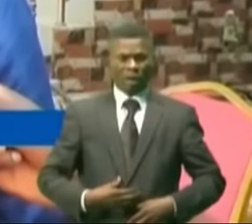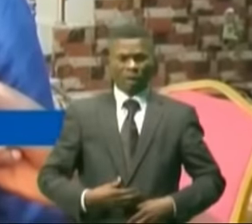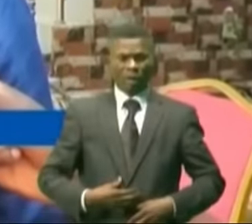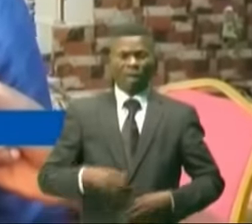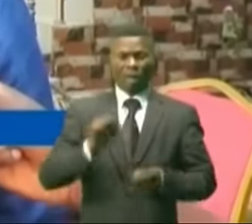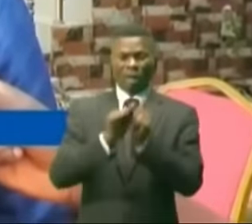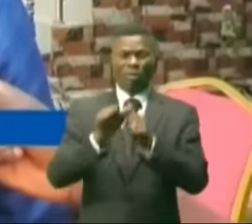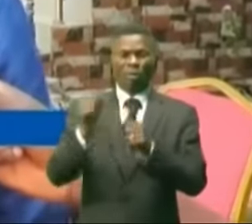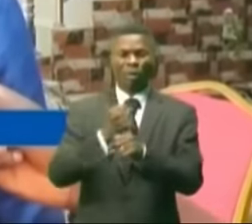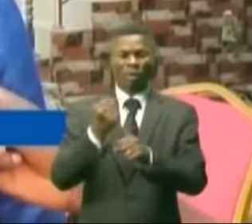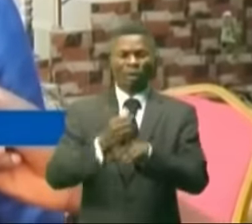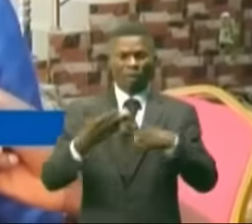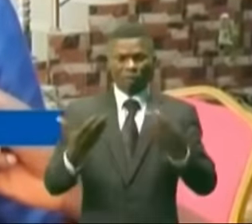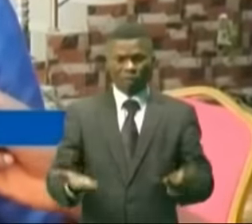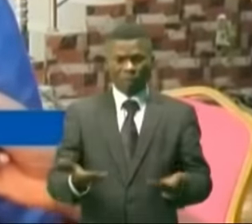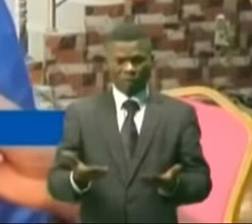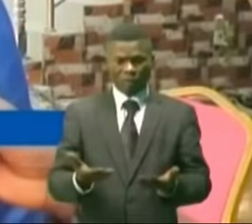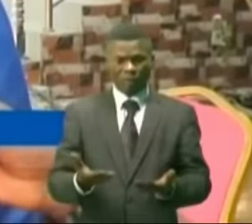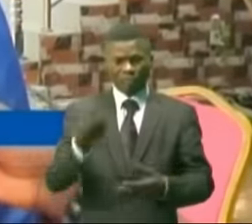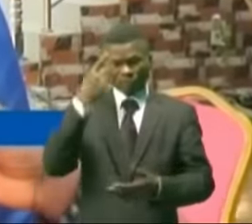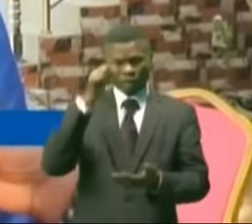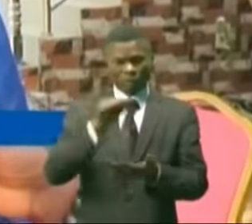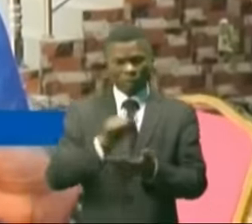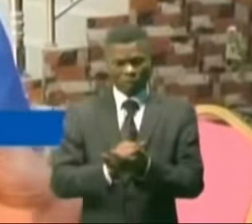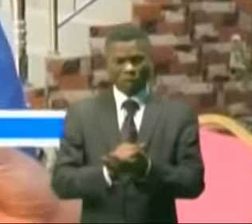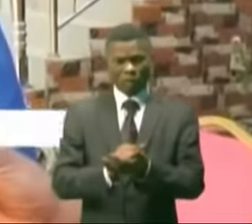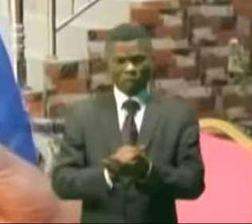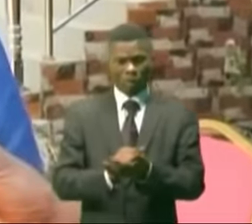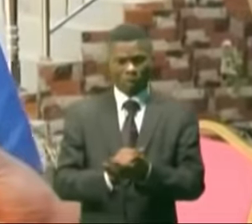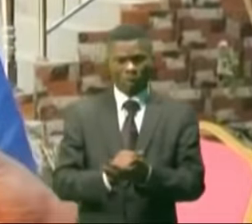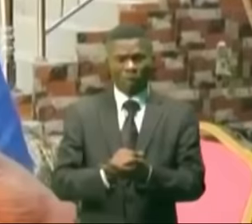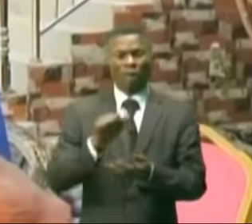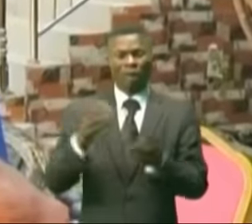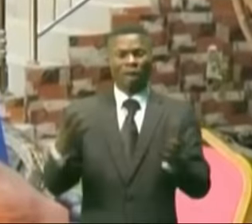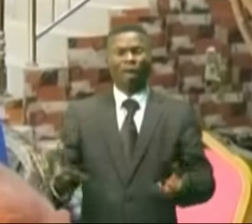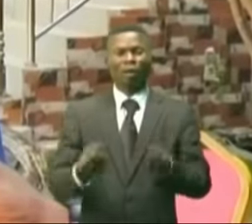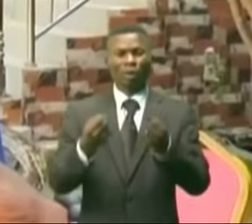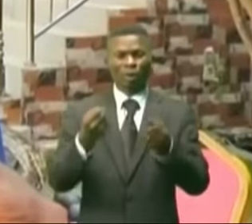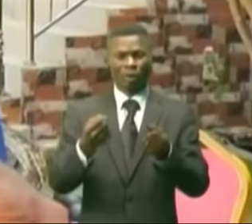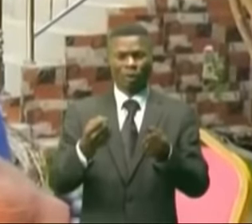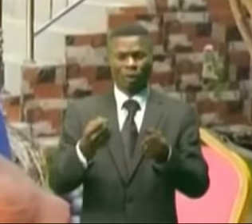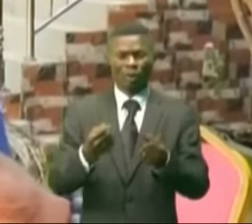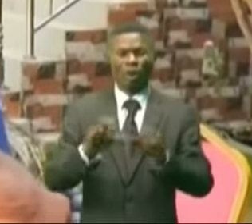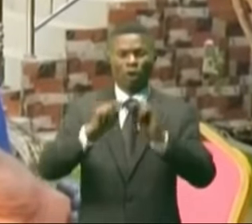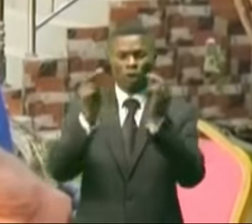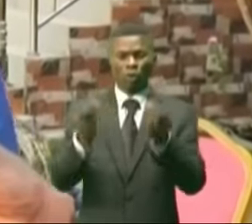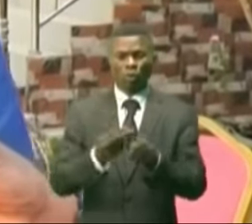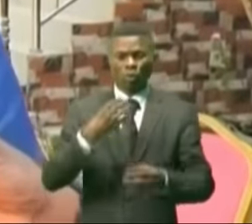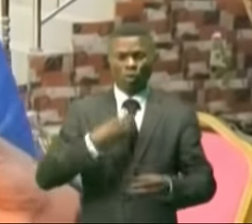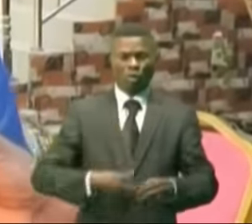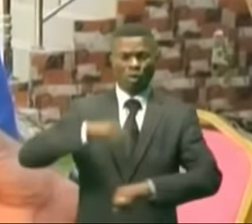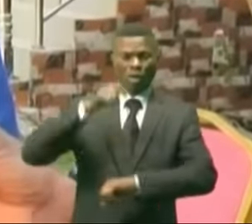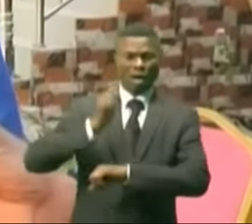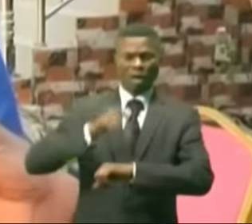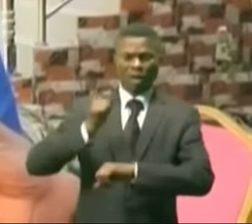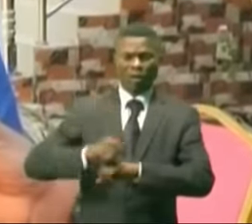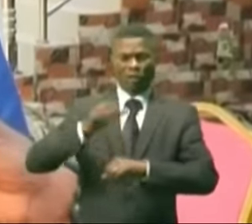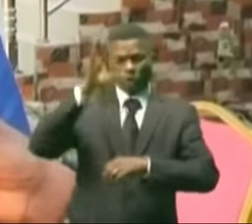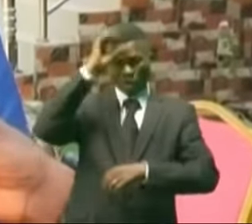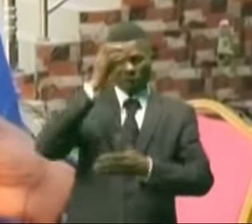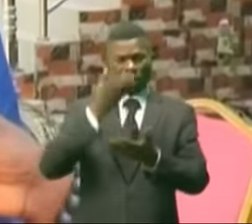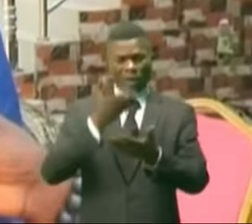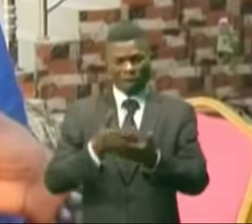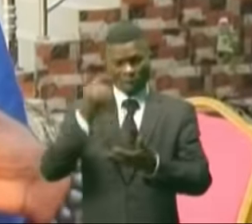déontologie. Et dans ce cadre-là, je suis heureux de me retrouver parmi les avocats du barreau du Puy. Donc, les